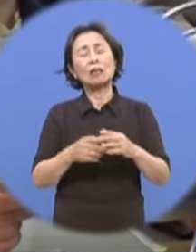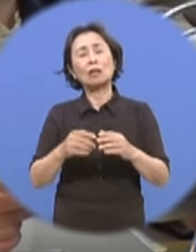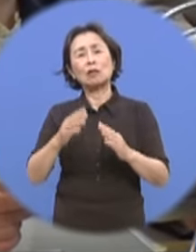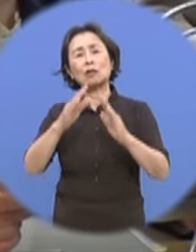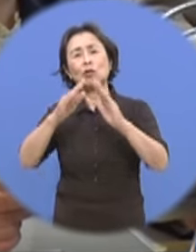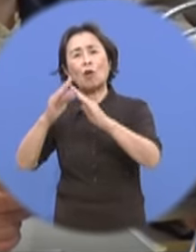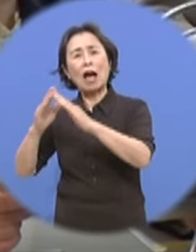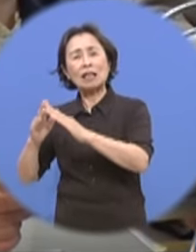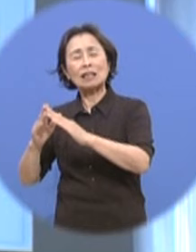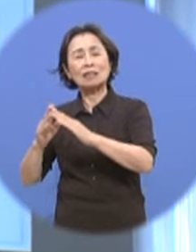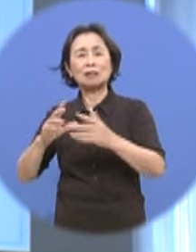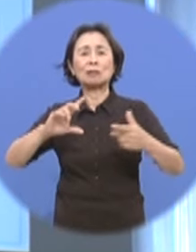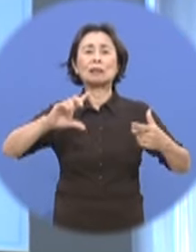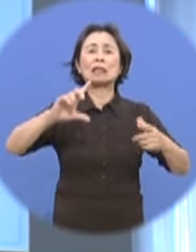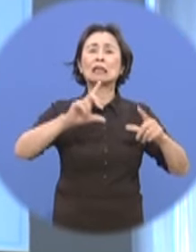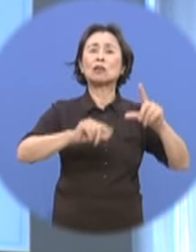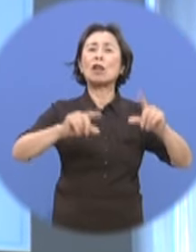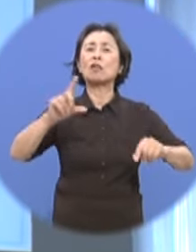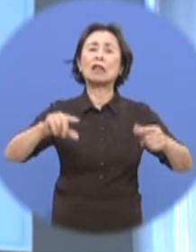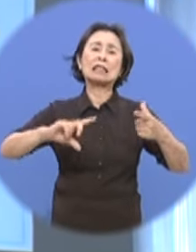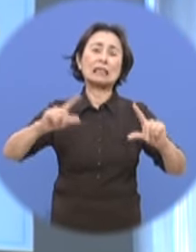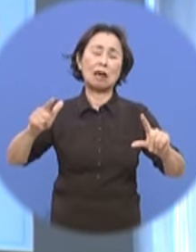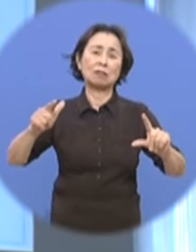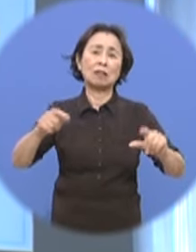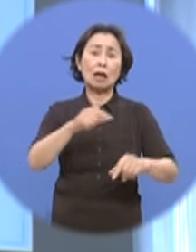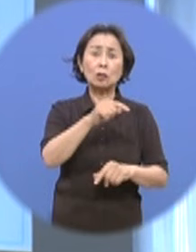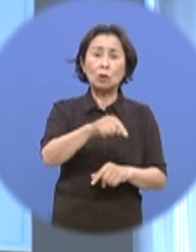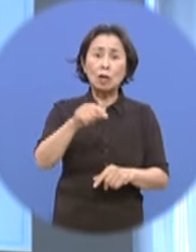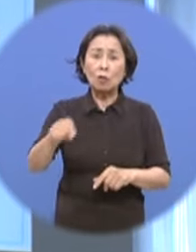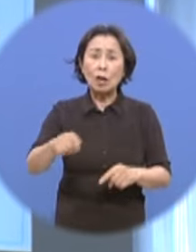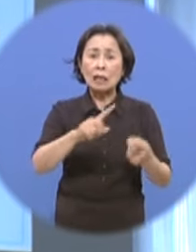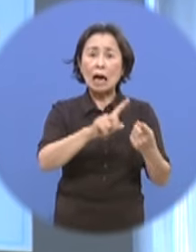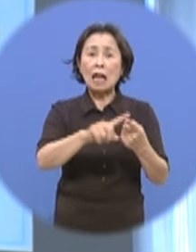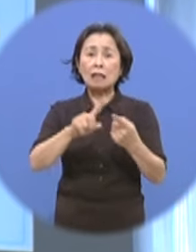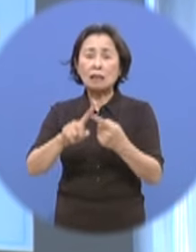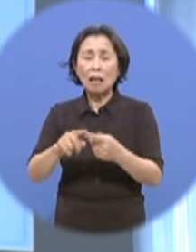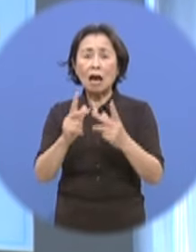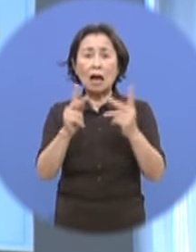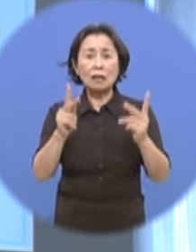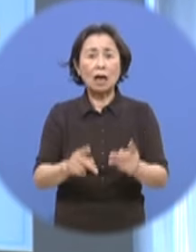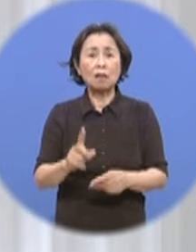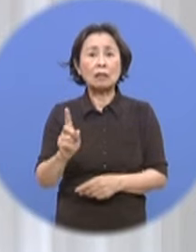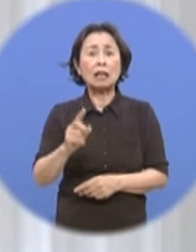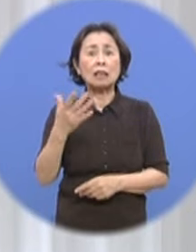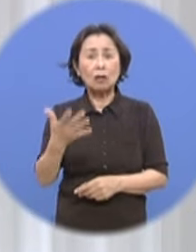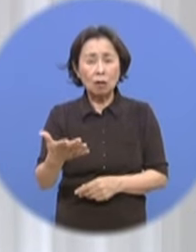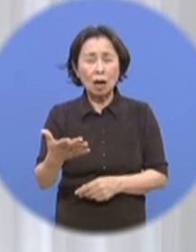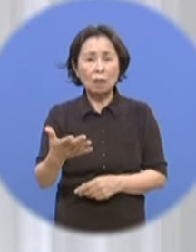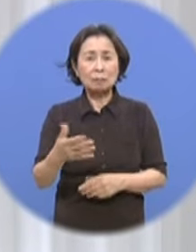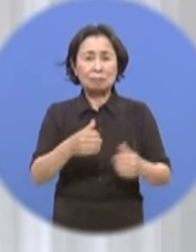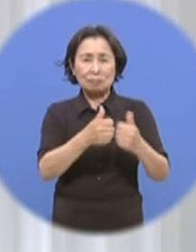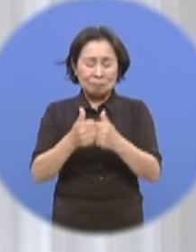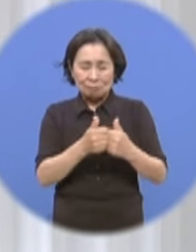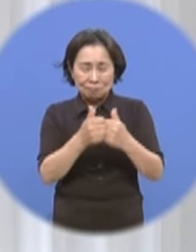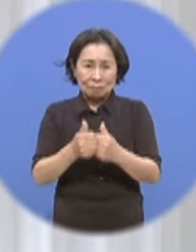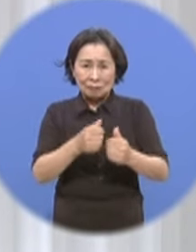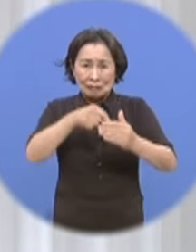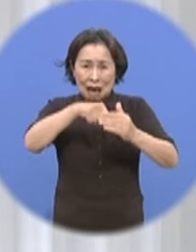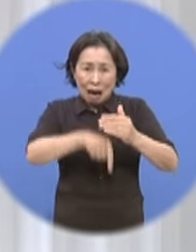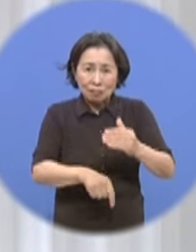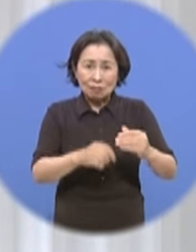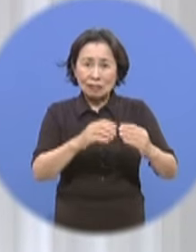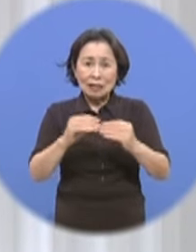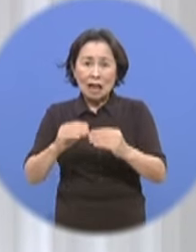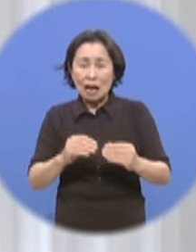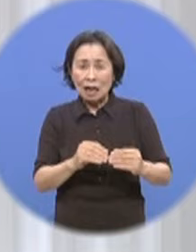それぞれの地域にじた課題が何かというところをしっかり熟をして対話をするそういったことが非常に効果的になっ